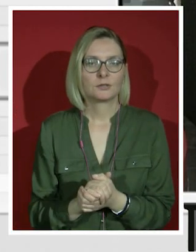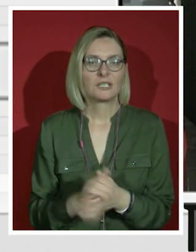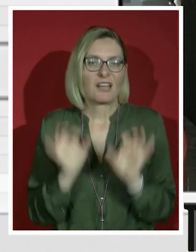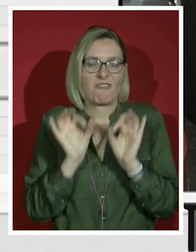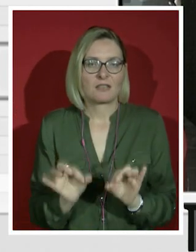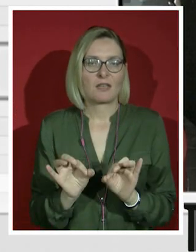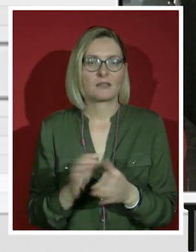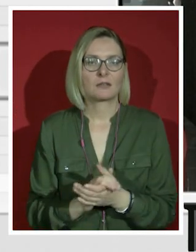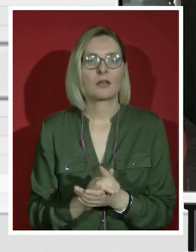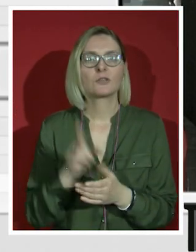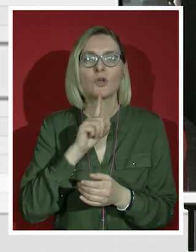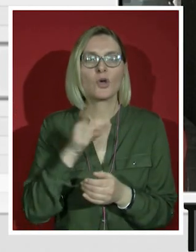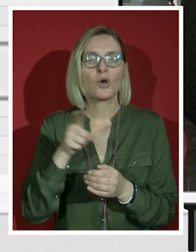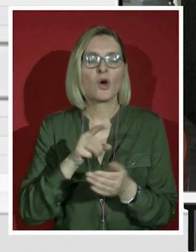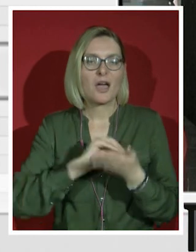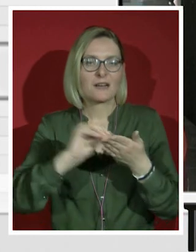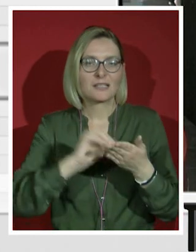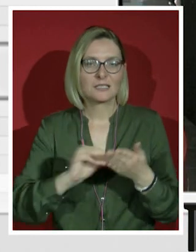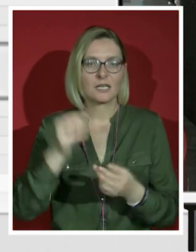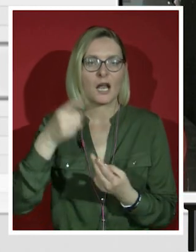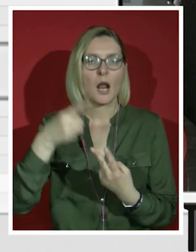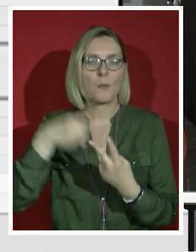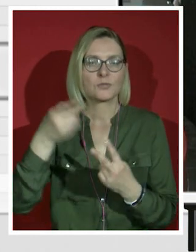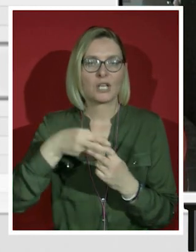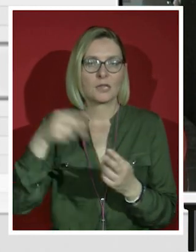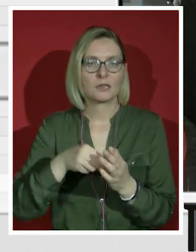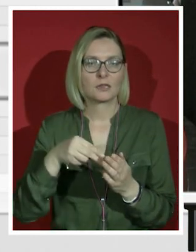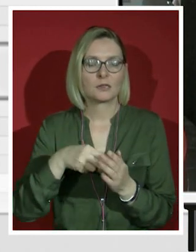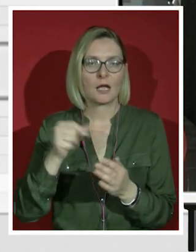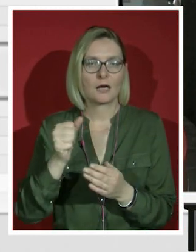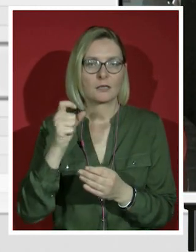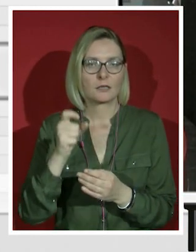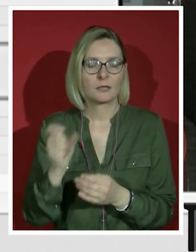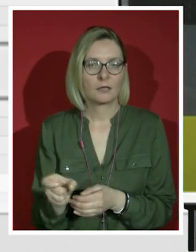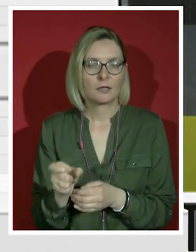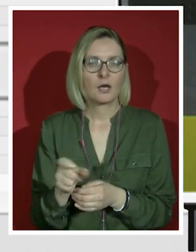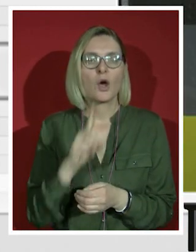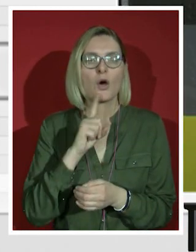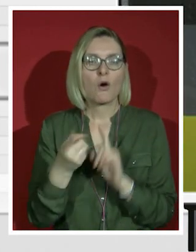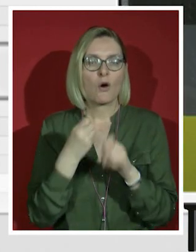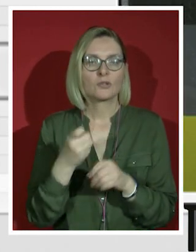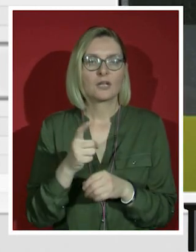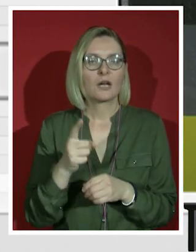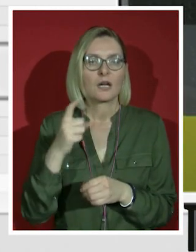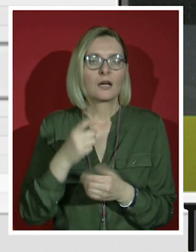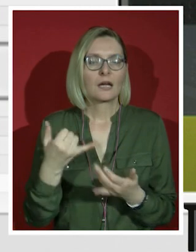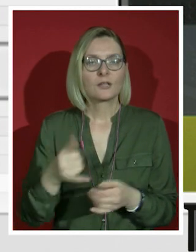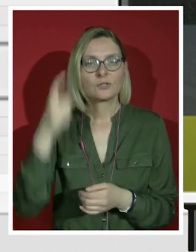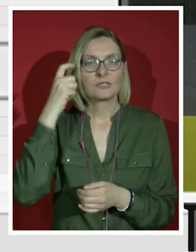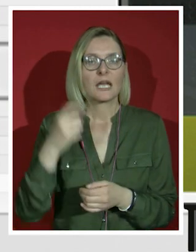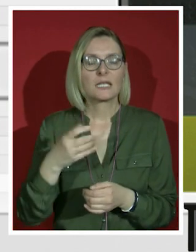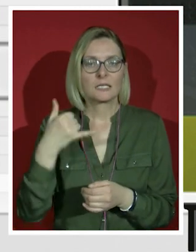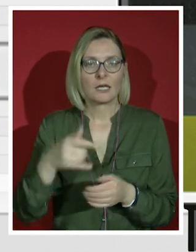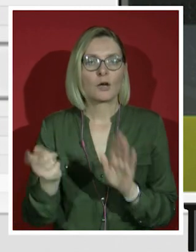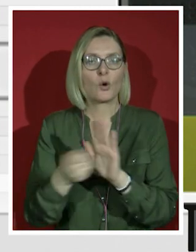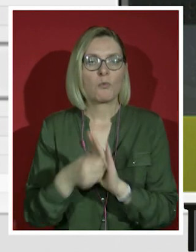што е регистриран. Регистриран пчелар. Така, регистриран пчелар, кој што од каде што знаете дека купувате оригинален